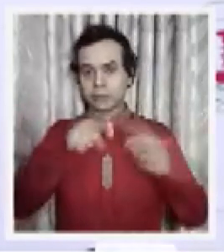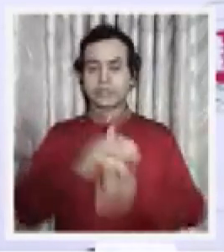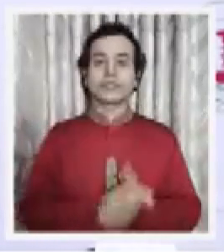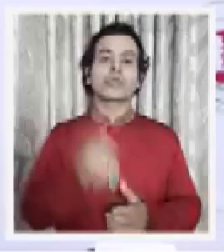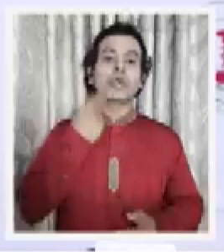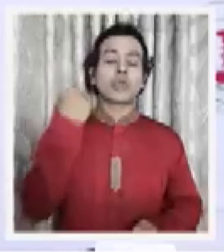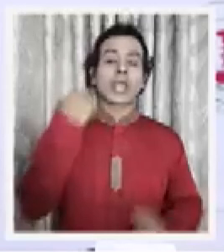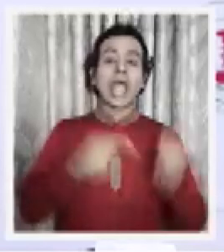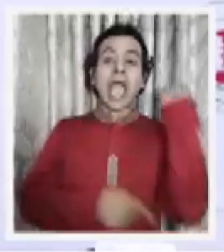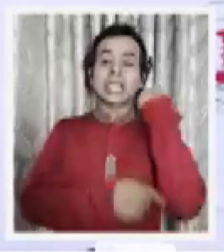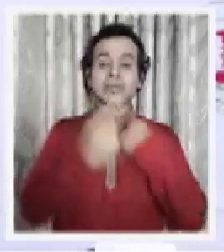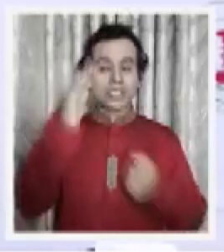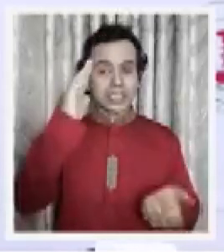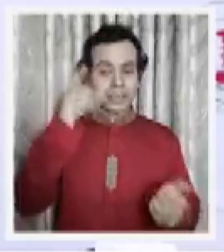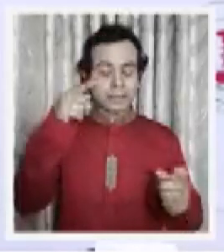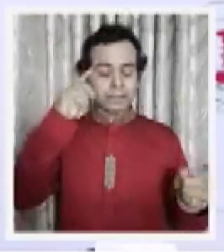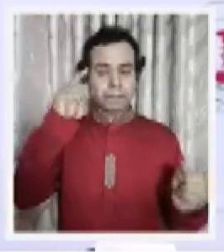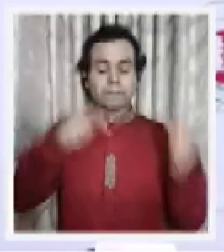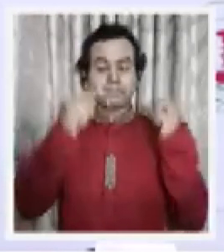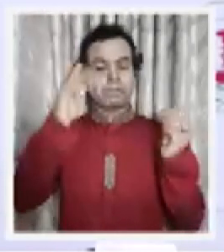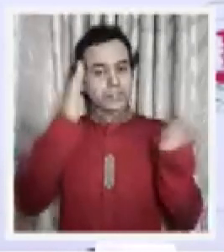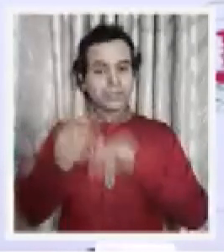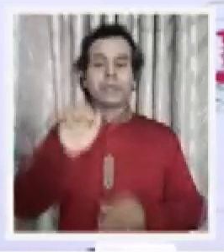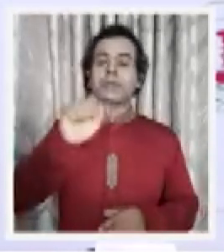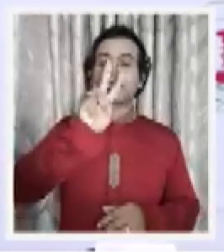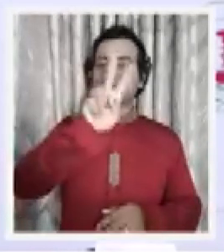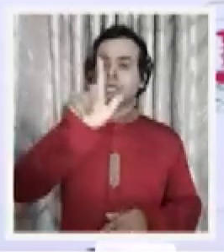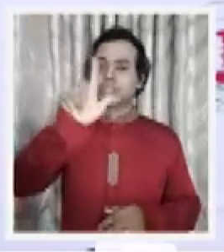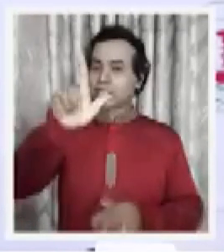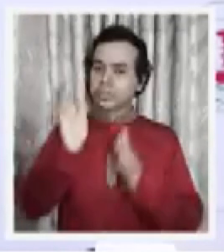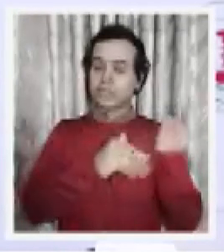24 ঘন্টায় হাসপাতালে মৃত্যুবরণ করেছেন 27 জন এবং বাড়িতে 3 জন।